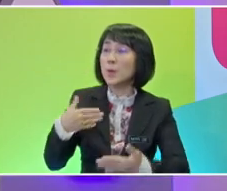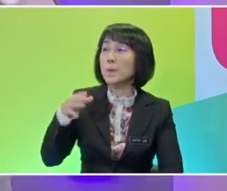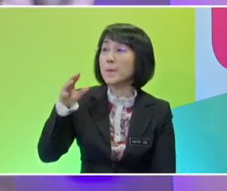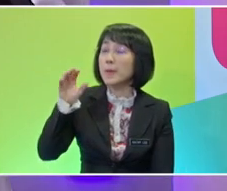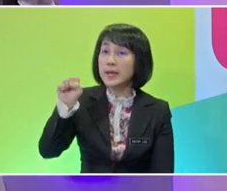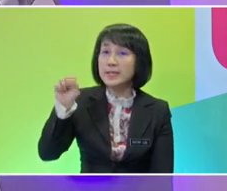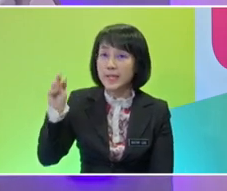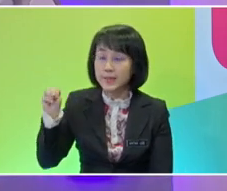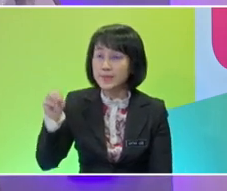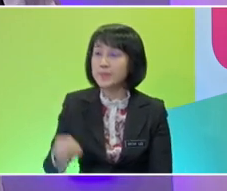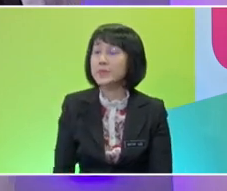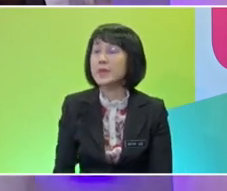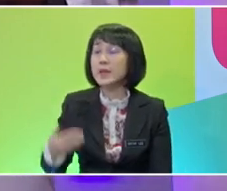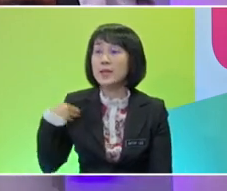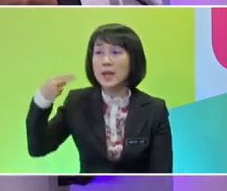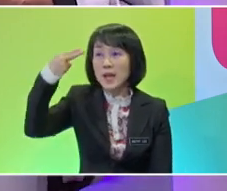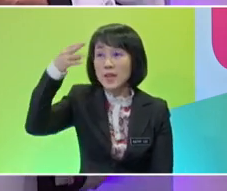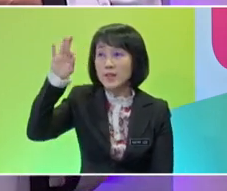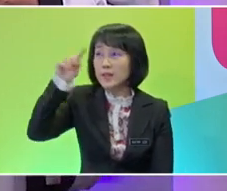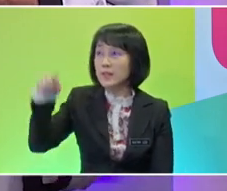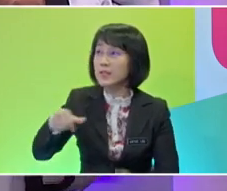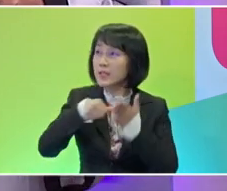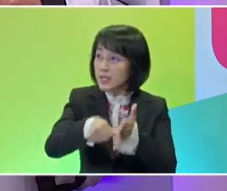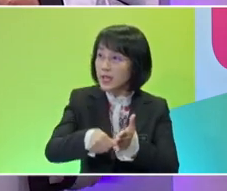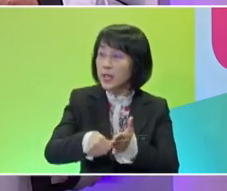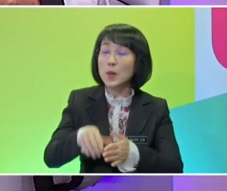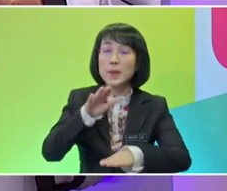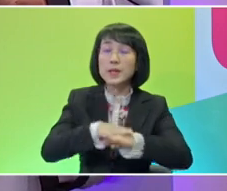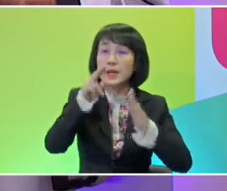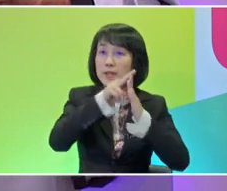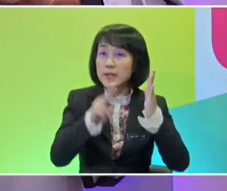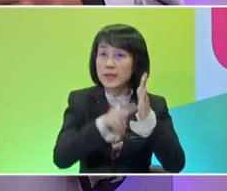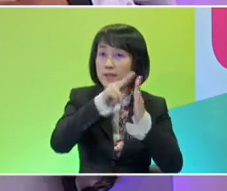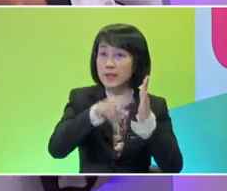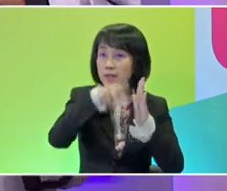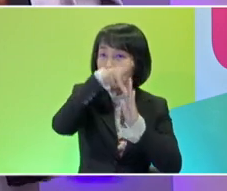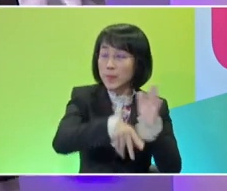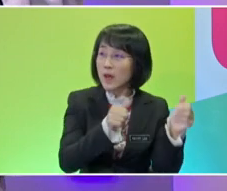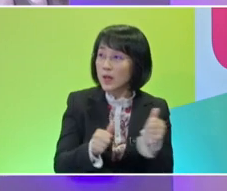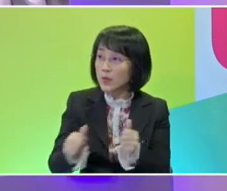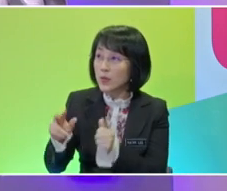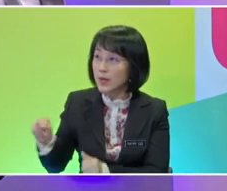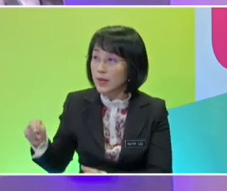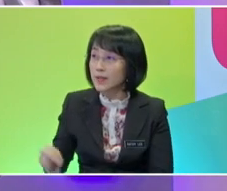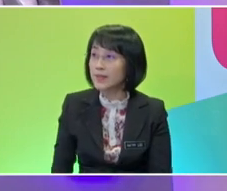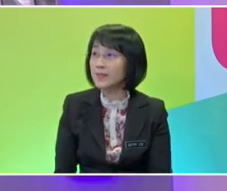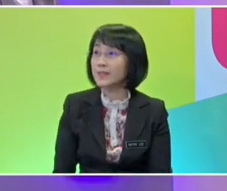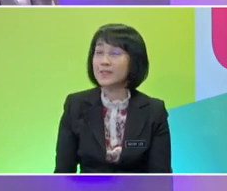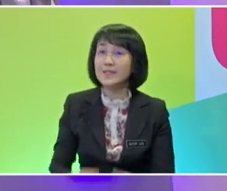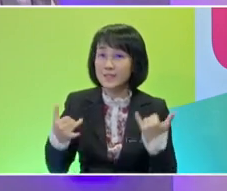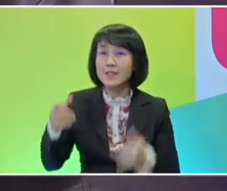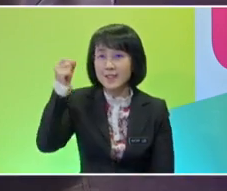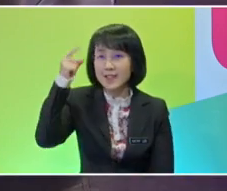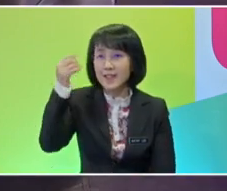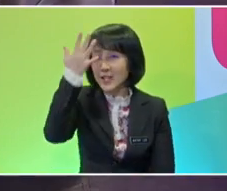hantu yang menekankan kepada undang-undang dan peraturan Sekarang Anda paham kenapa di unit disiplin ke